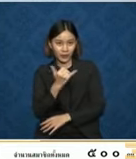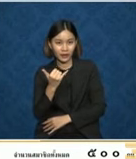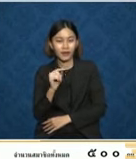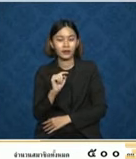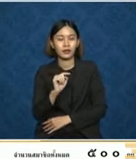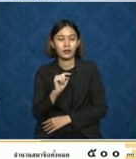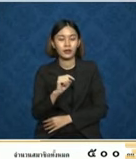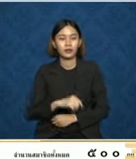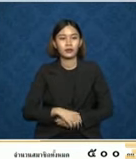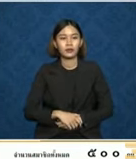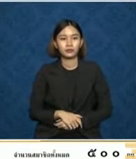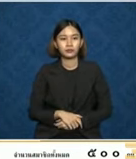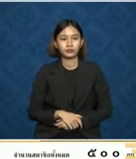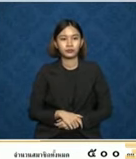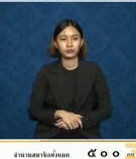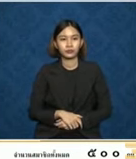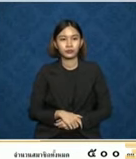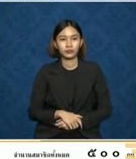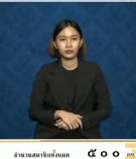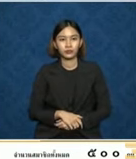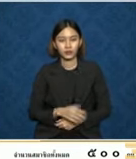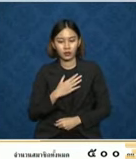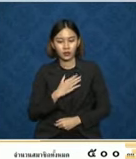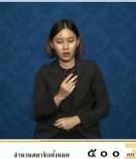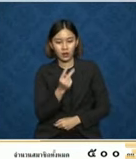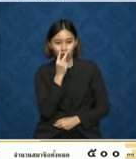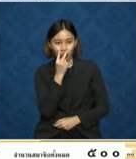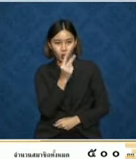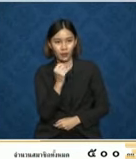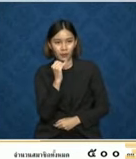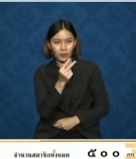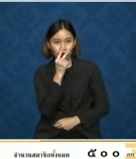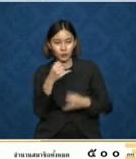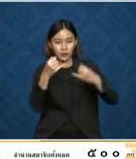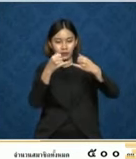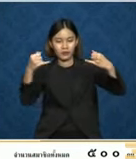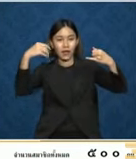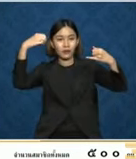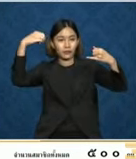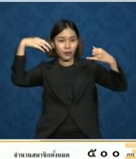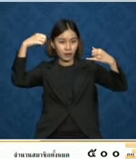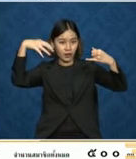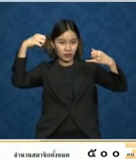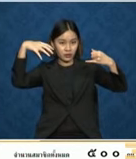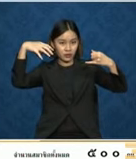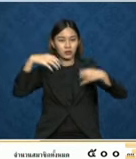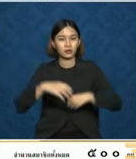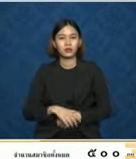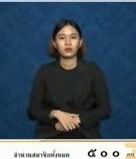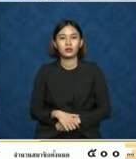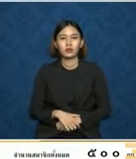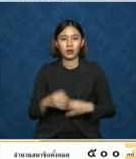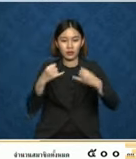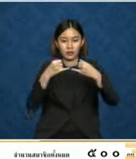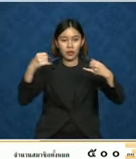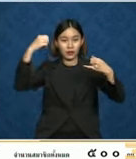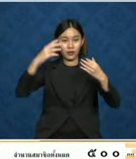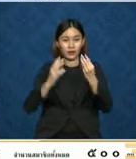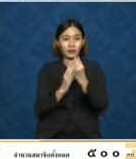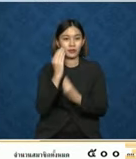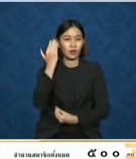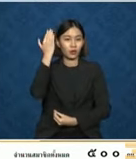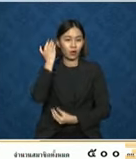อยู่นะครับก็เราก็ลงไปดูปรากฏว่ามันเป็นสายไฟด้วยนะครับสายไฟที่สัปดาห์ก่อนเรา